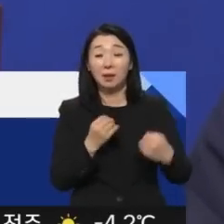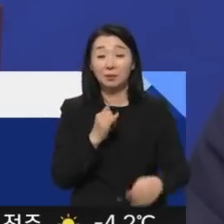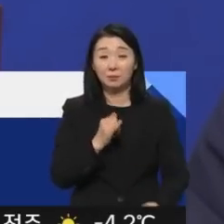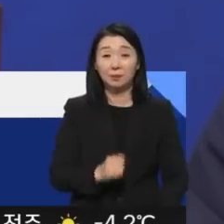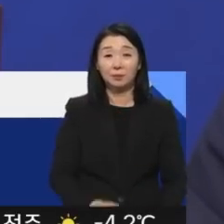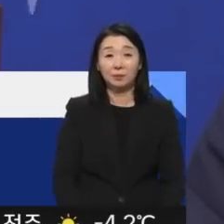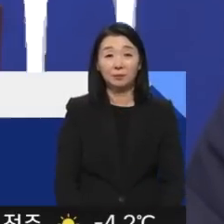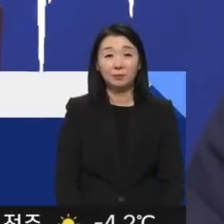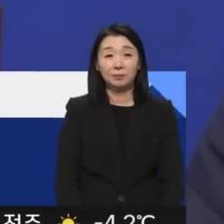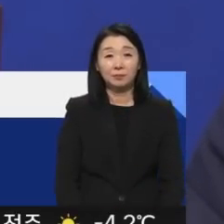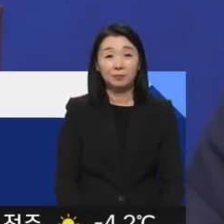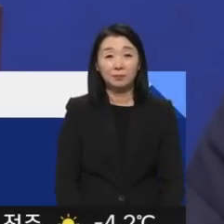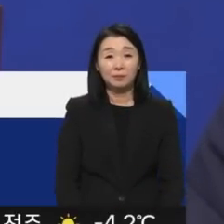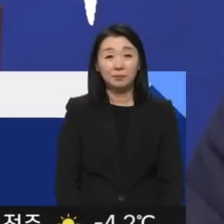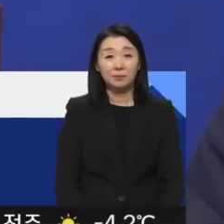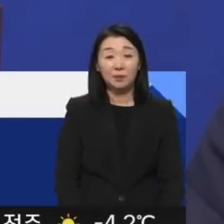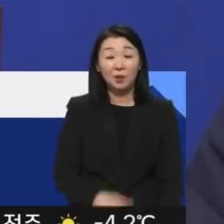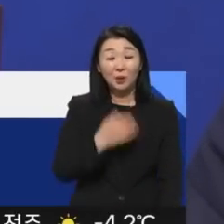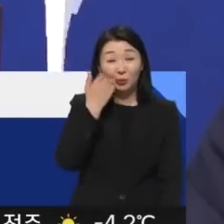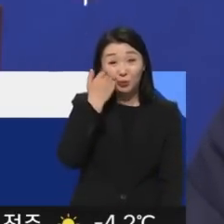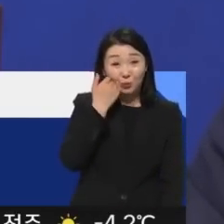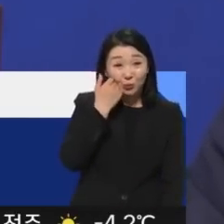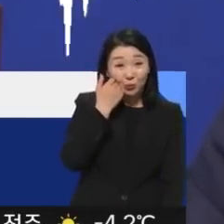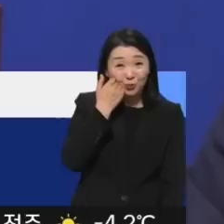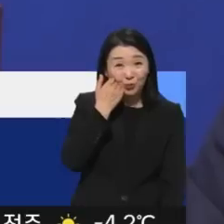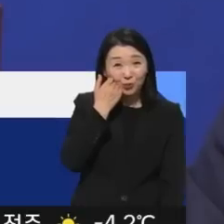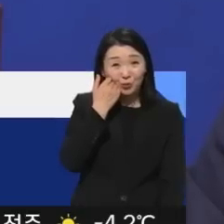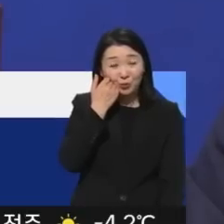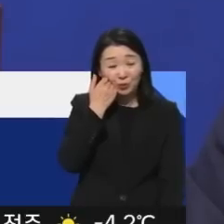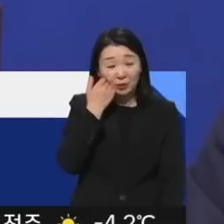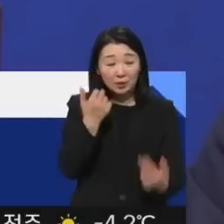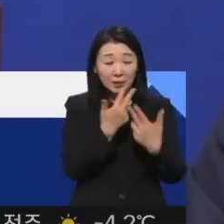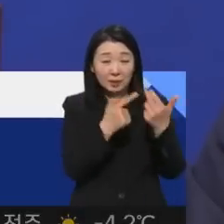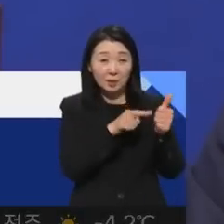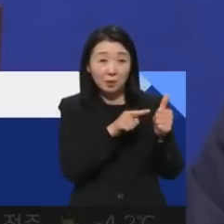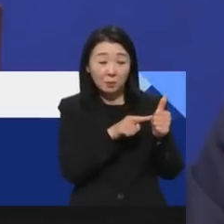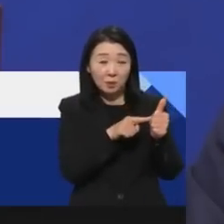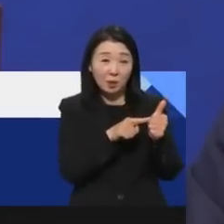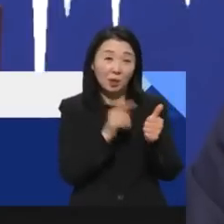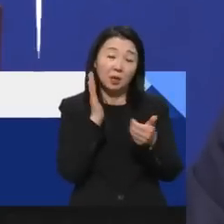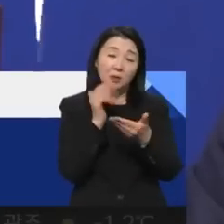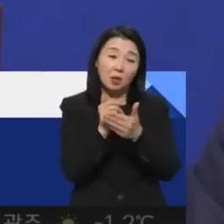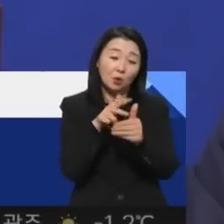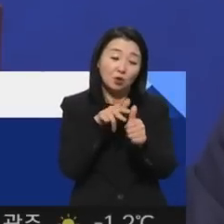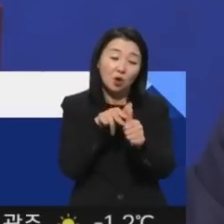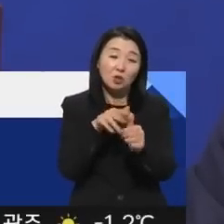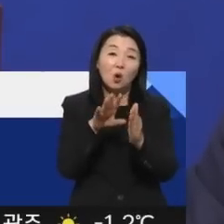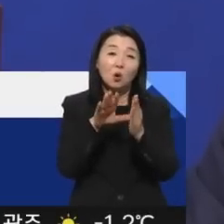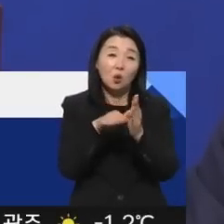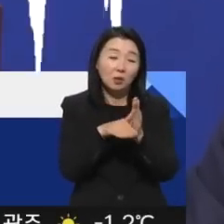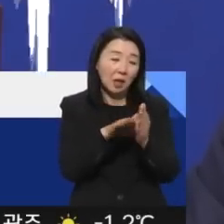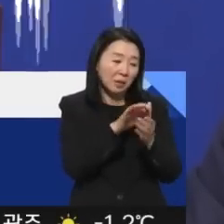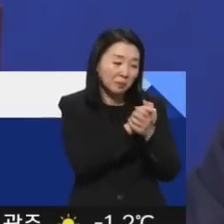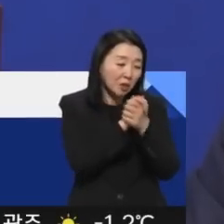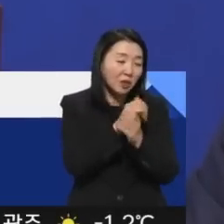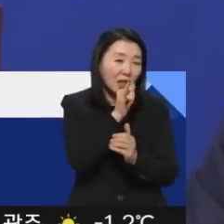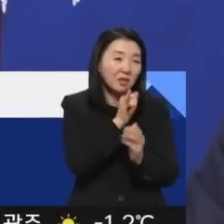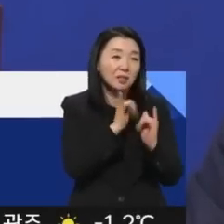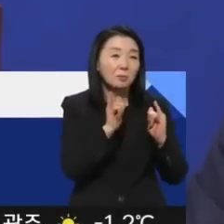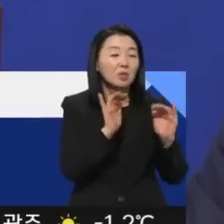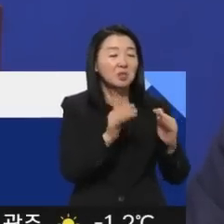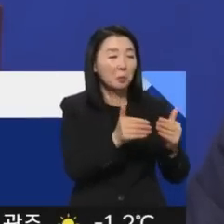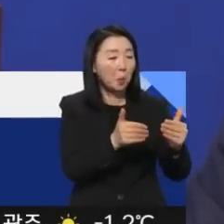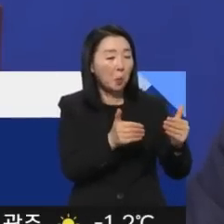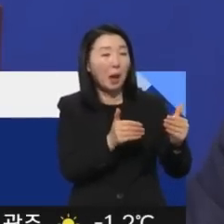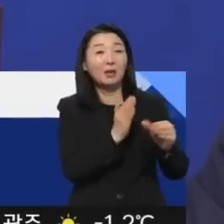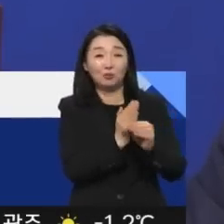있어 보입니다. 그중에는 아주 이재명 대표의 경선 때 가장 측근에 있었던 의원들도 일부 거리두기를 하고 있는